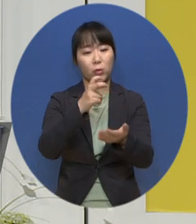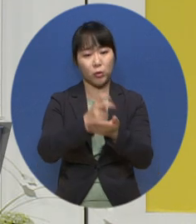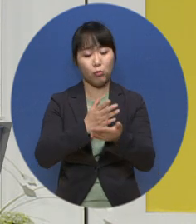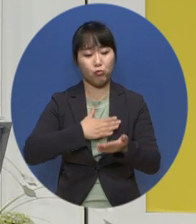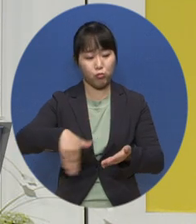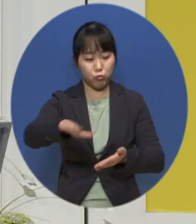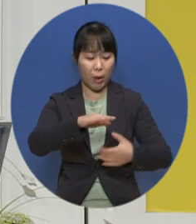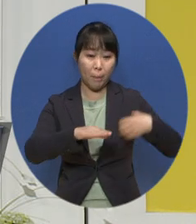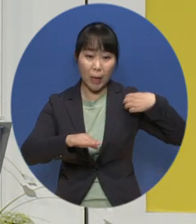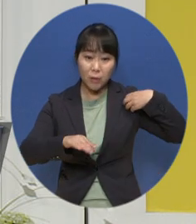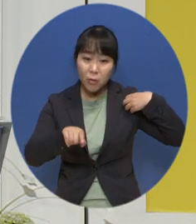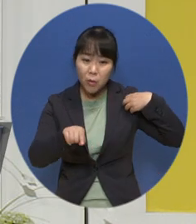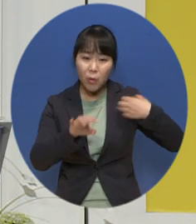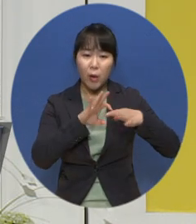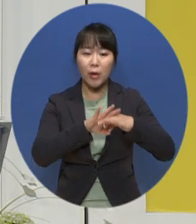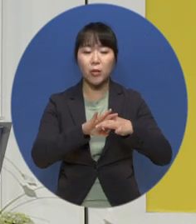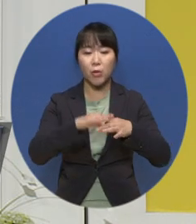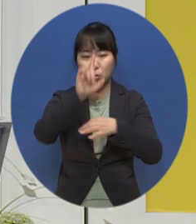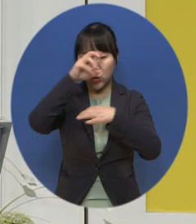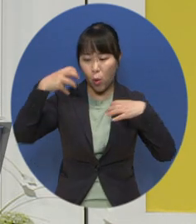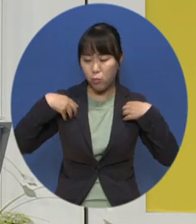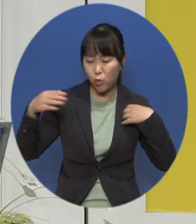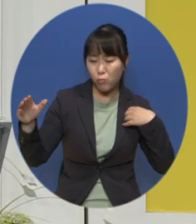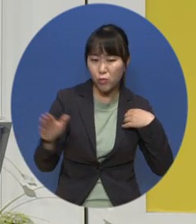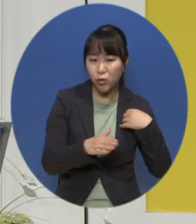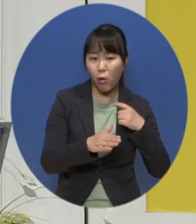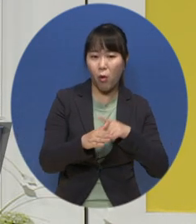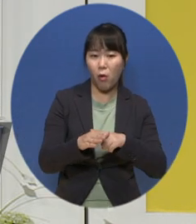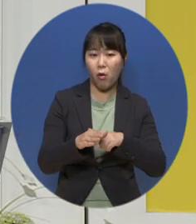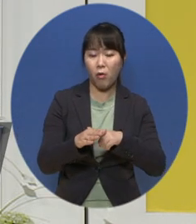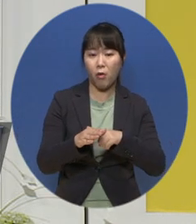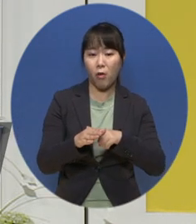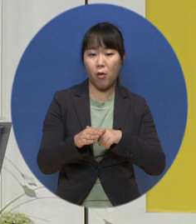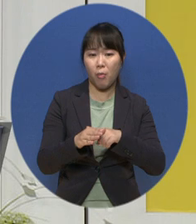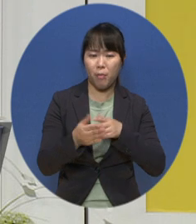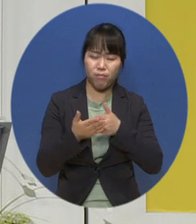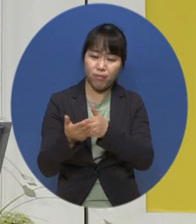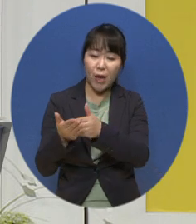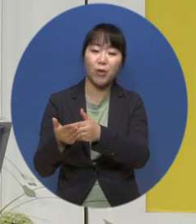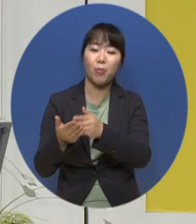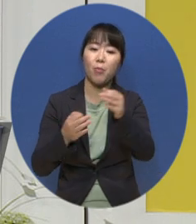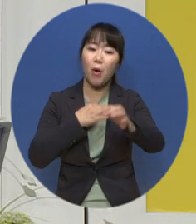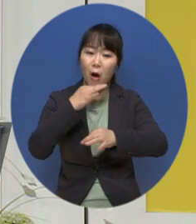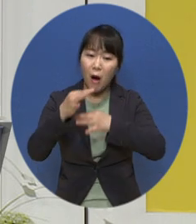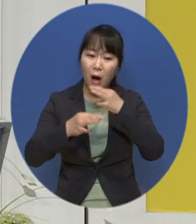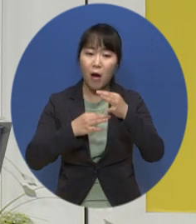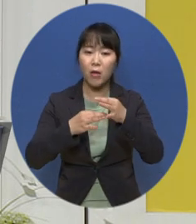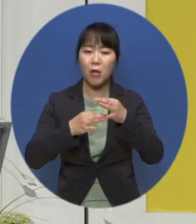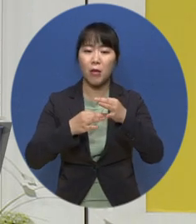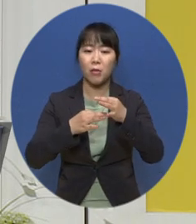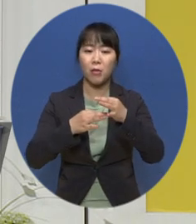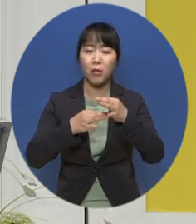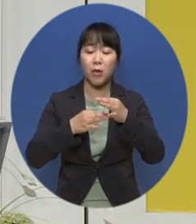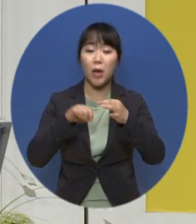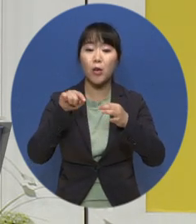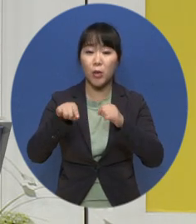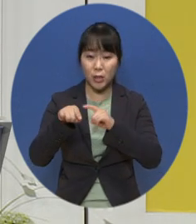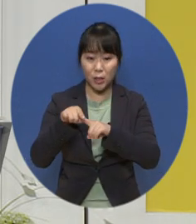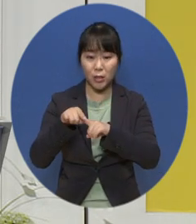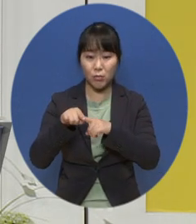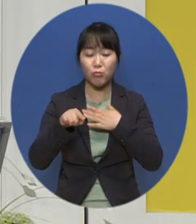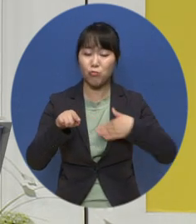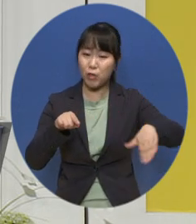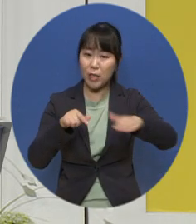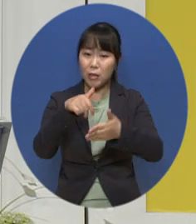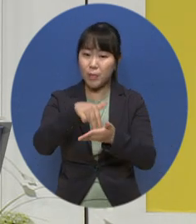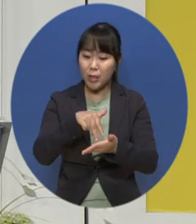일을 우리가 정부로부터 하게 만들었던 이러한 마 목소리를 정상적으로 목소리 내는 것이 난